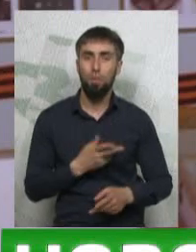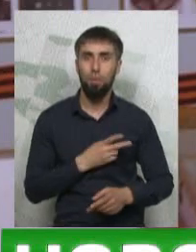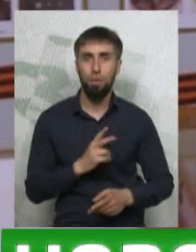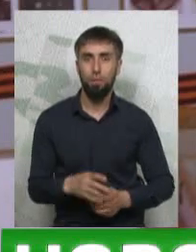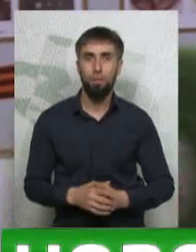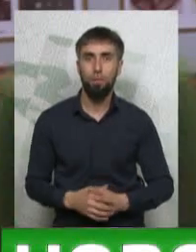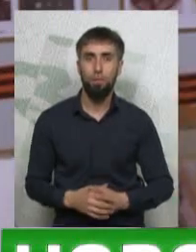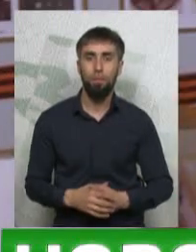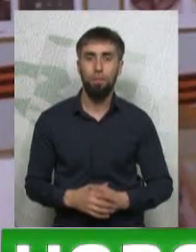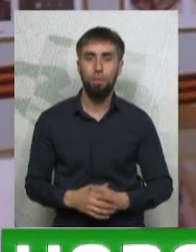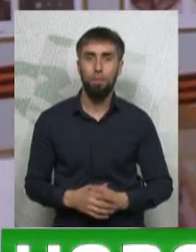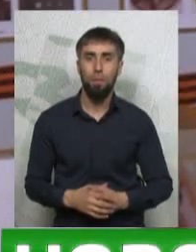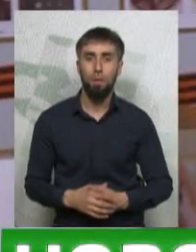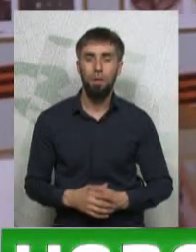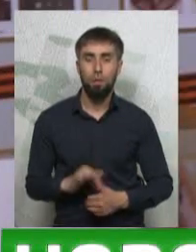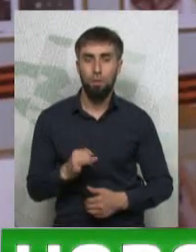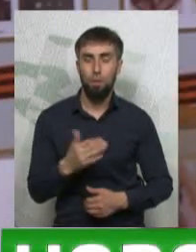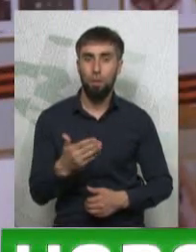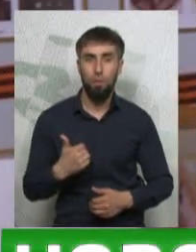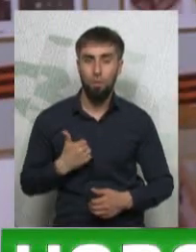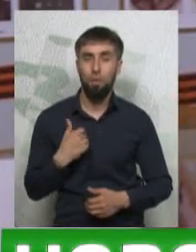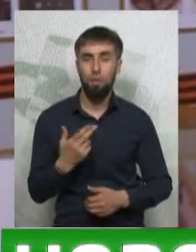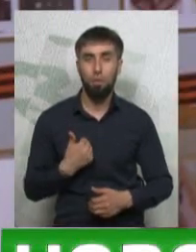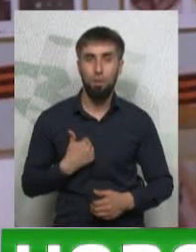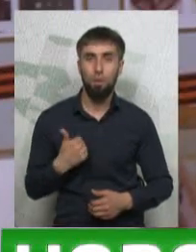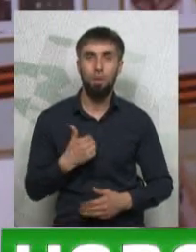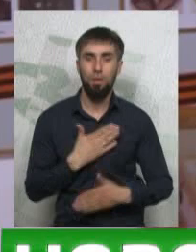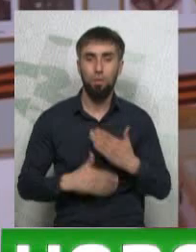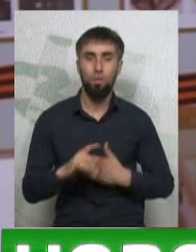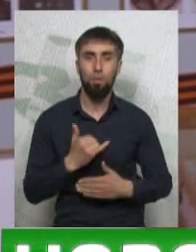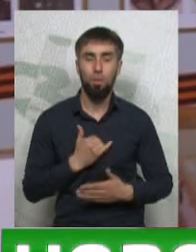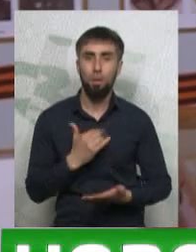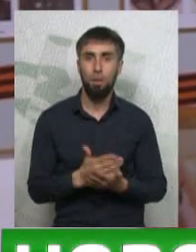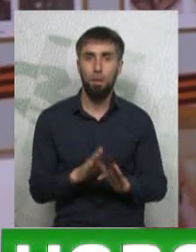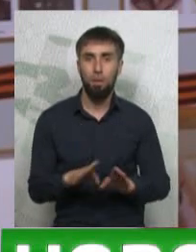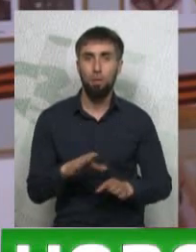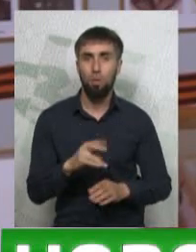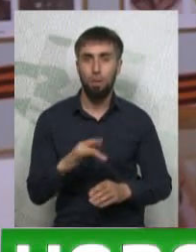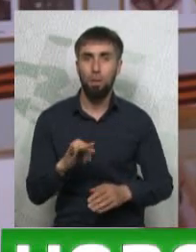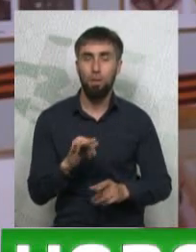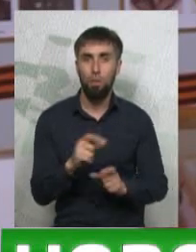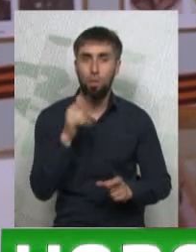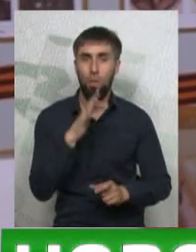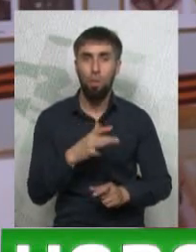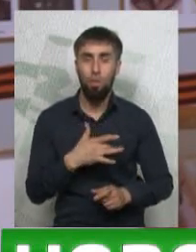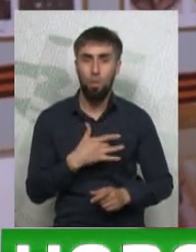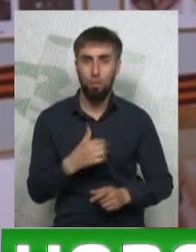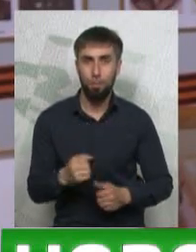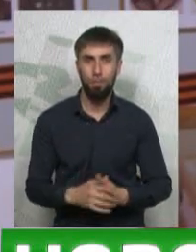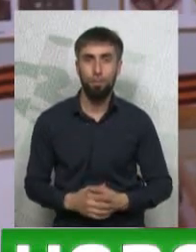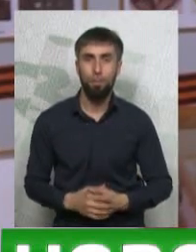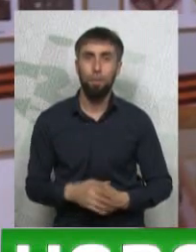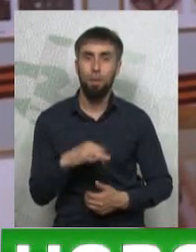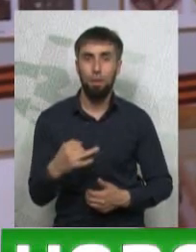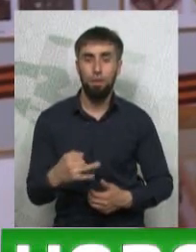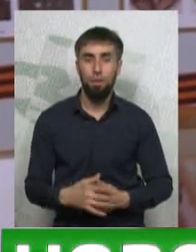погибли. Ты ими гордишься? Да, я горжусь. Я рада, что у нас есть такие доблестные люди, отважные.